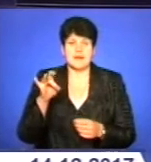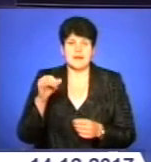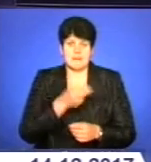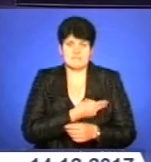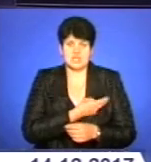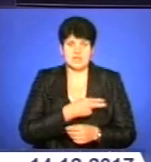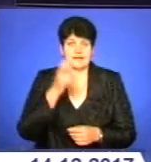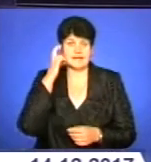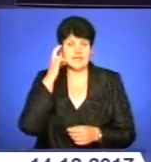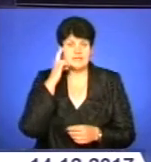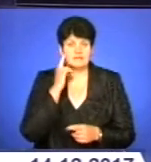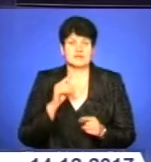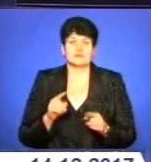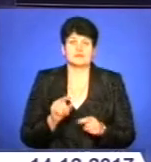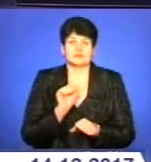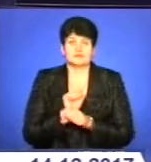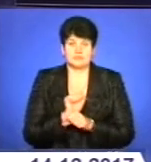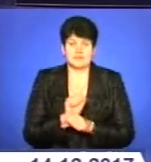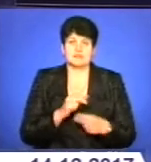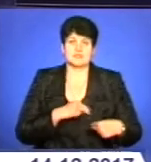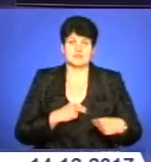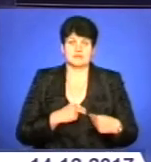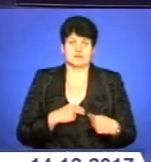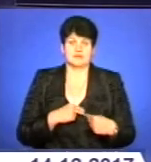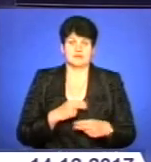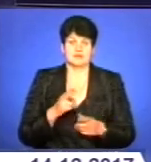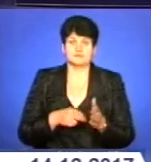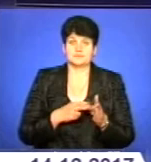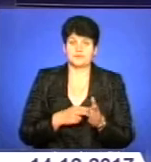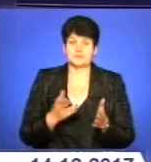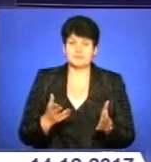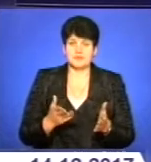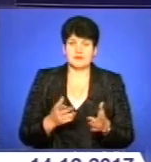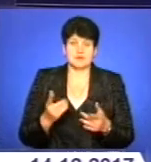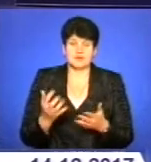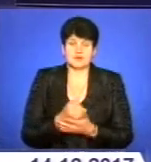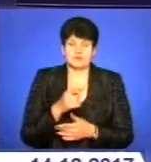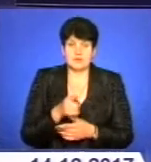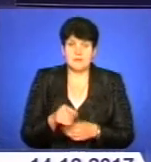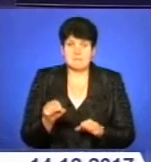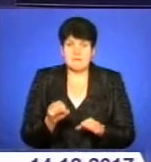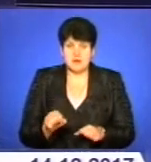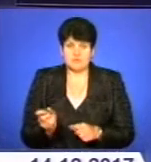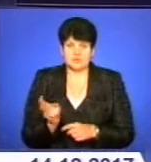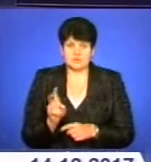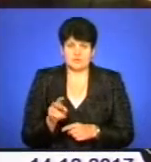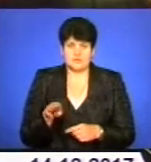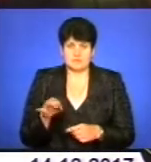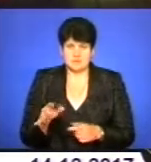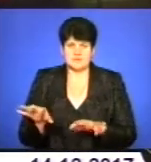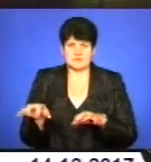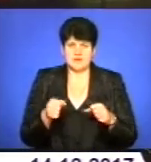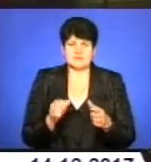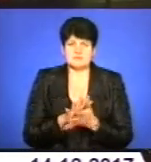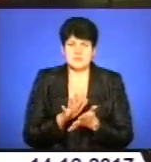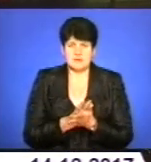вимушено затримали працівники колії. Небезпечну знахідку виявив під час руху прибиральник. Він, зайшовши в тамбур, забирав пакет зі